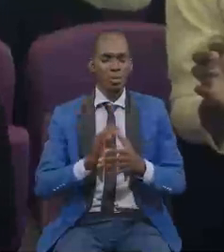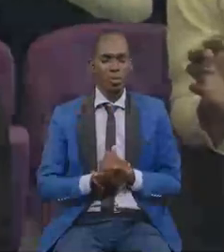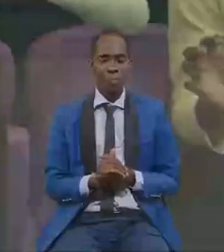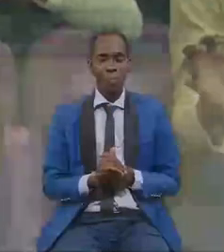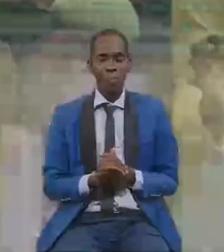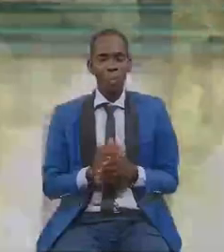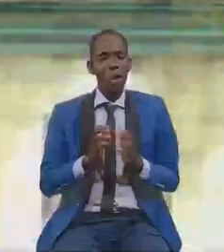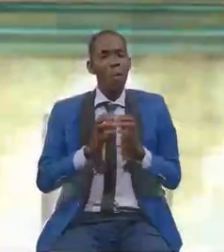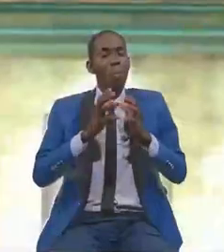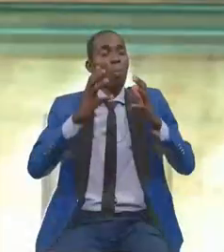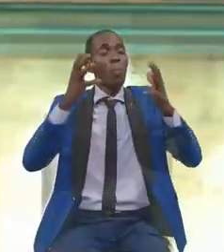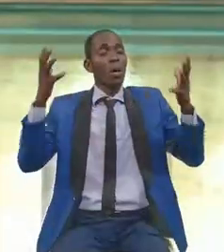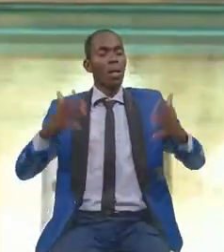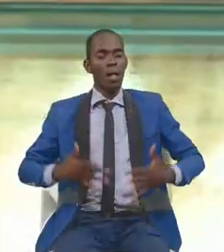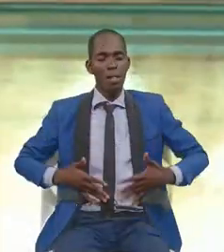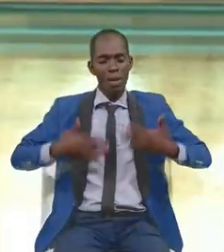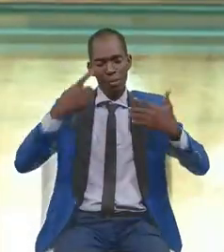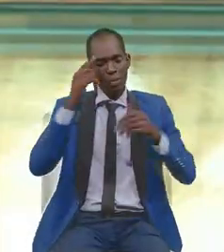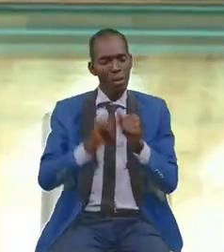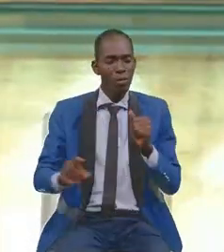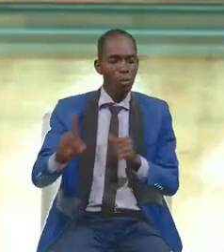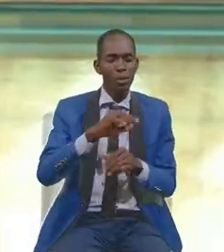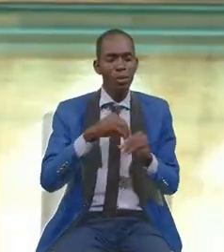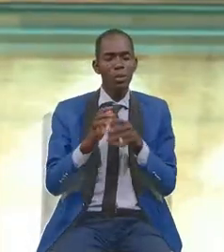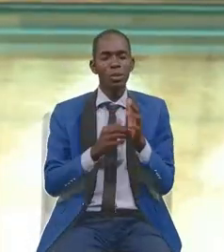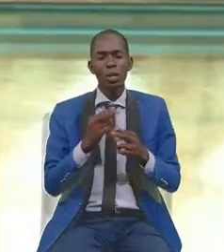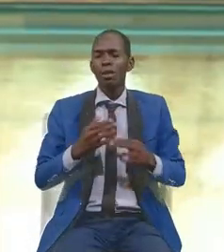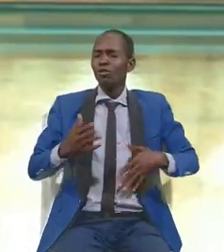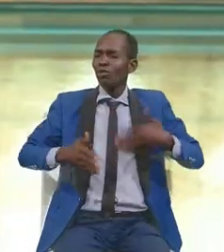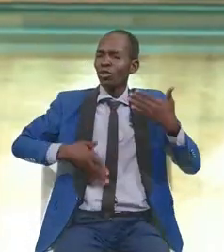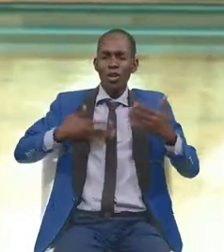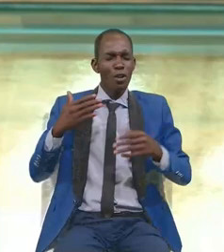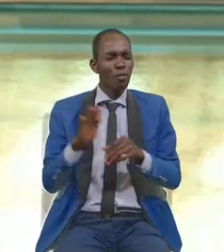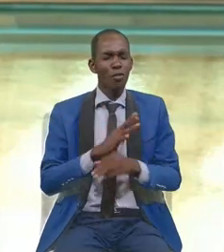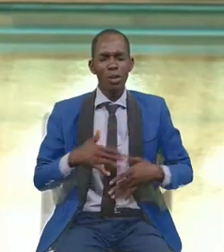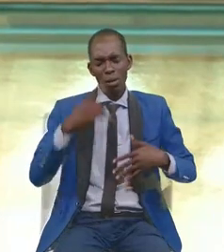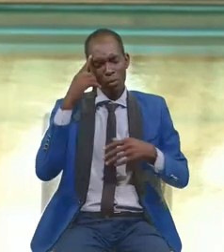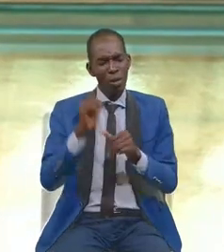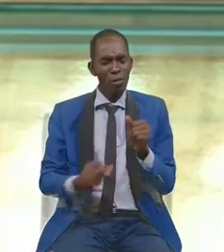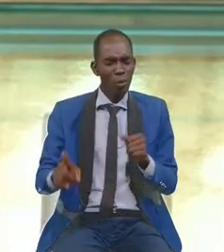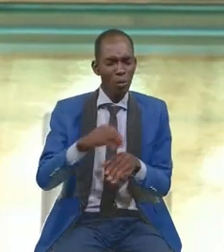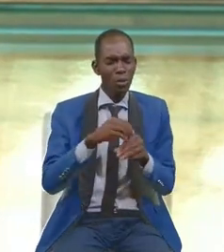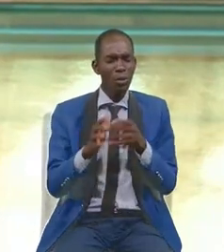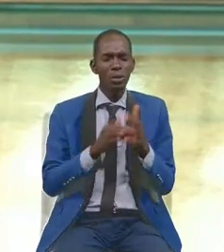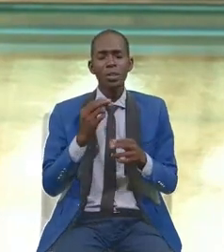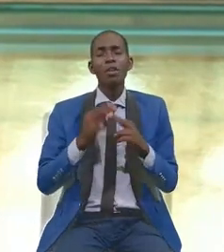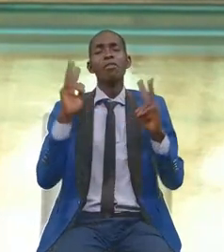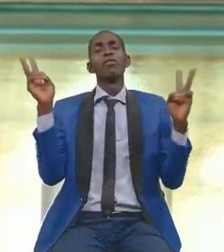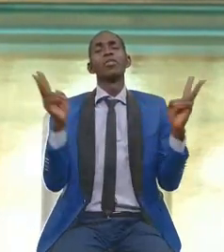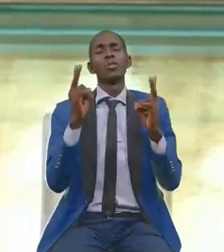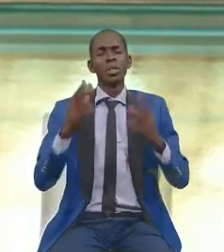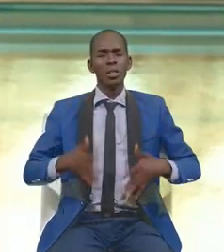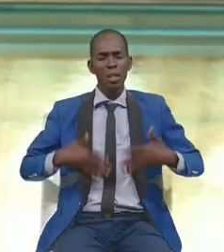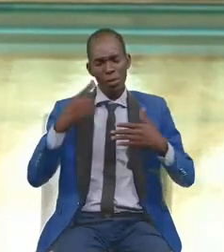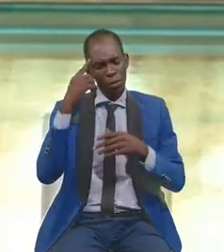La vie abondante pour tout le monde. La vie de joie pour tout le monde. La vie victorieuse pour tout le monde. Frère, à